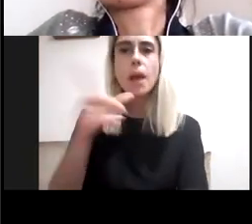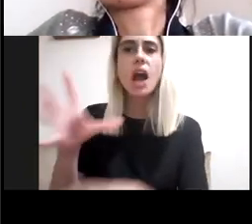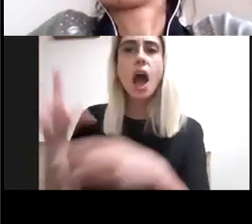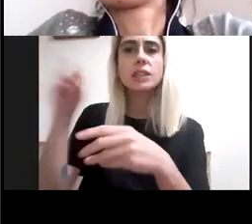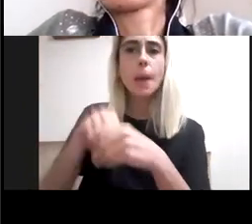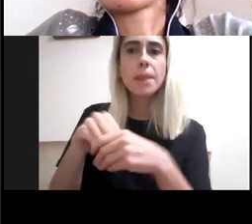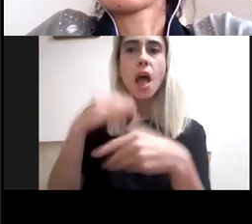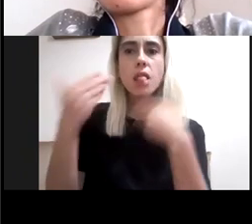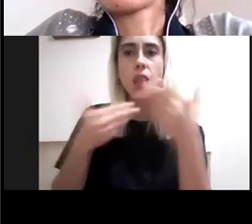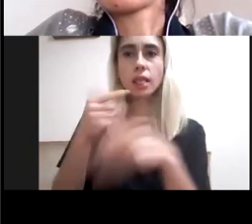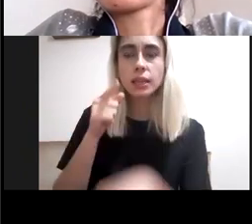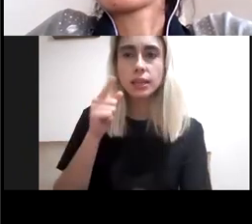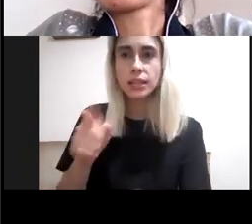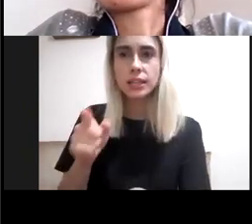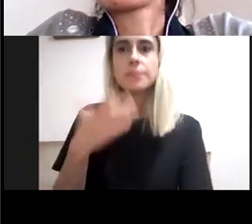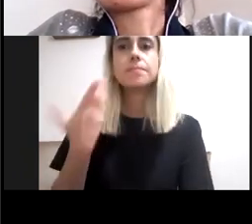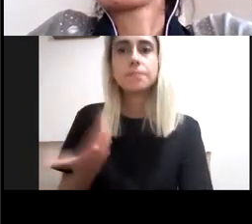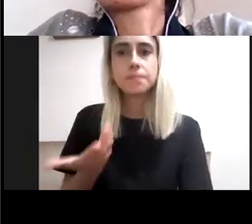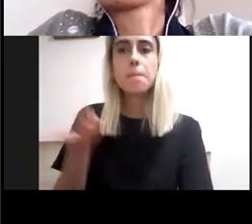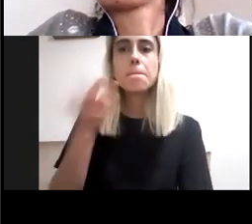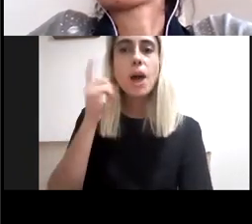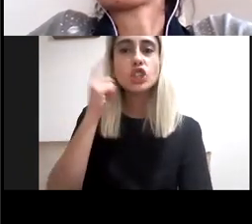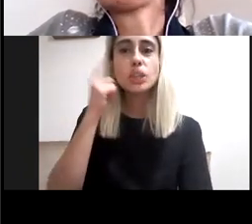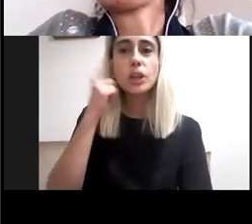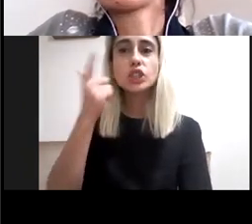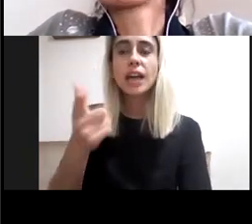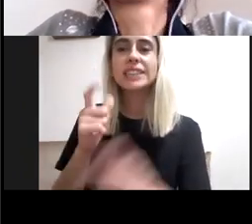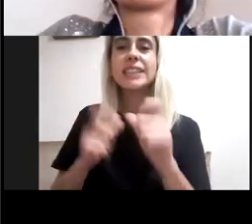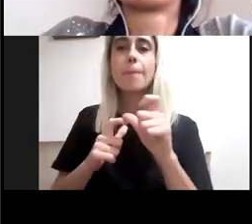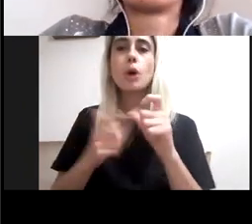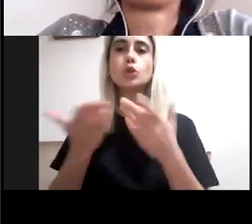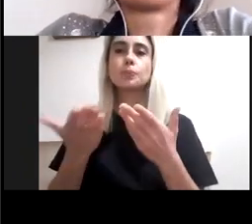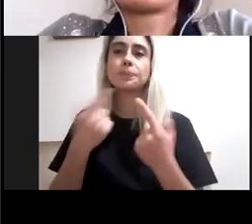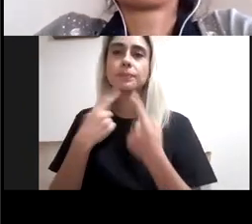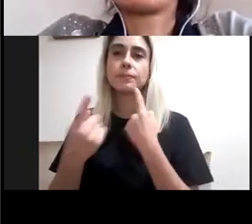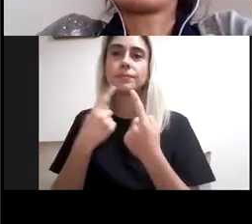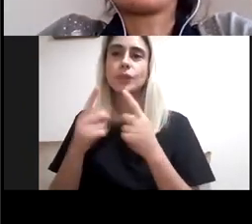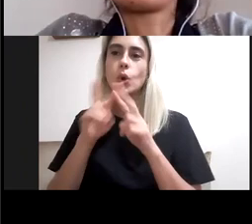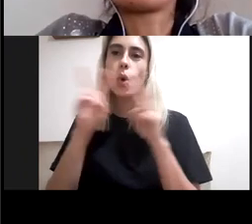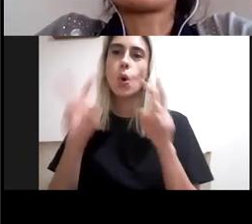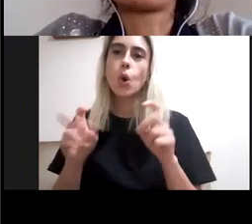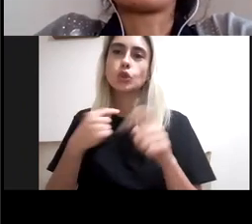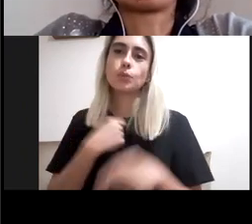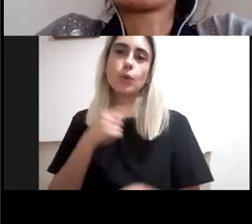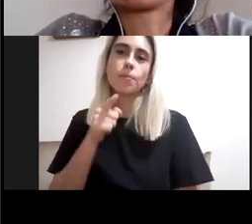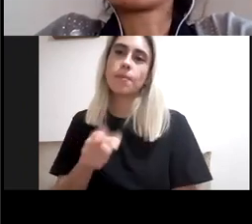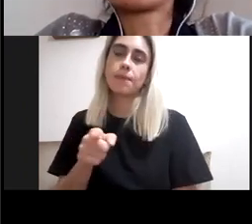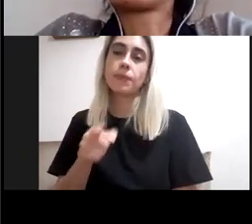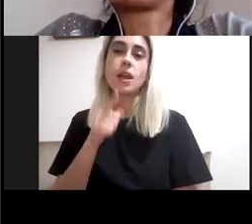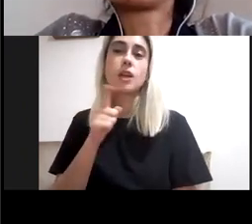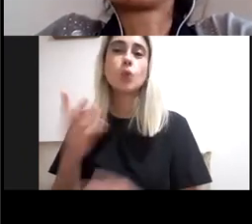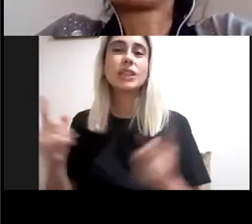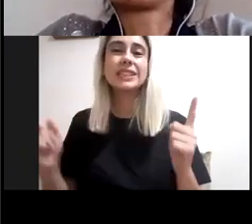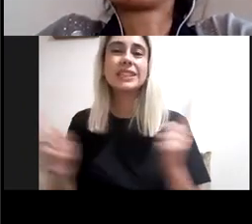aldınız. Ki başlı başına sempozyum aslında konusu bana kalırsa bu. Evet. Ve bu kadar kısa bir